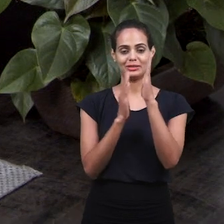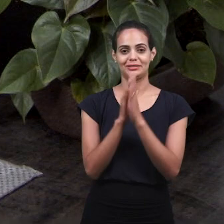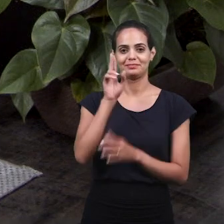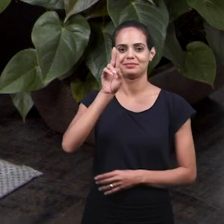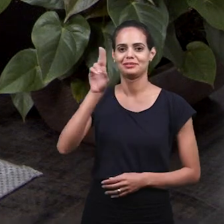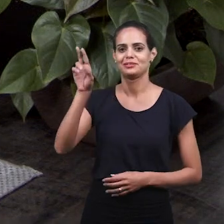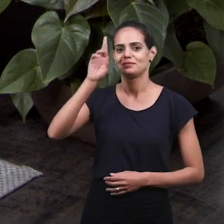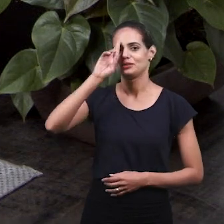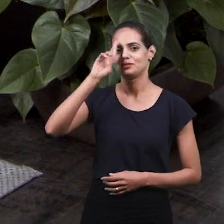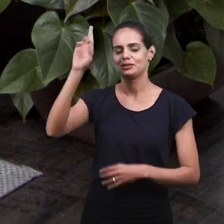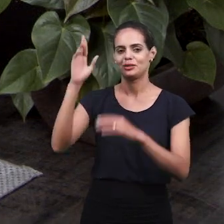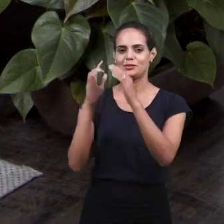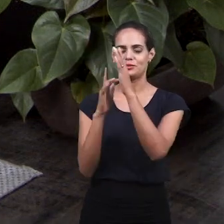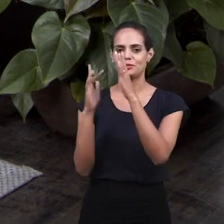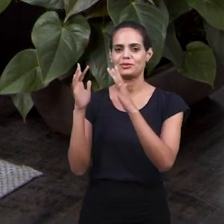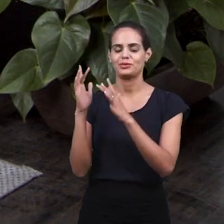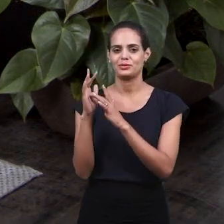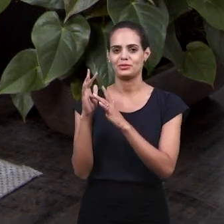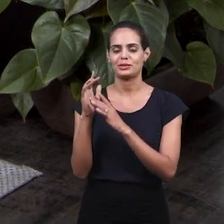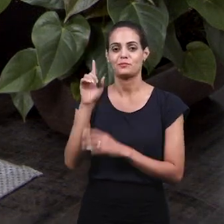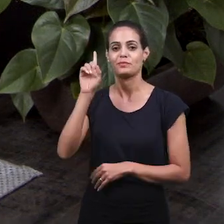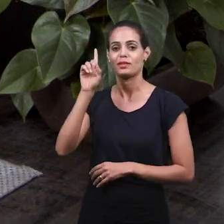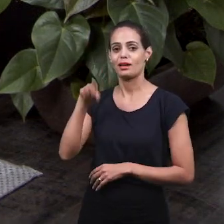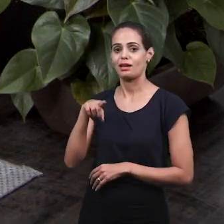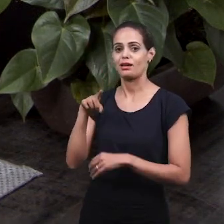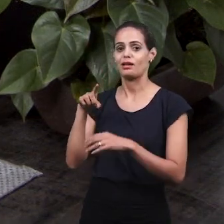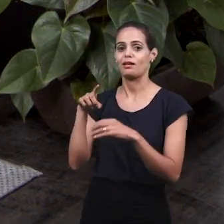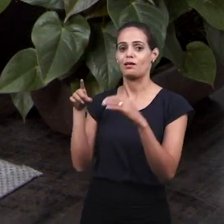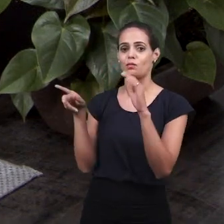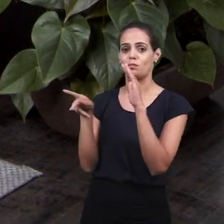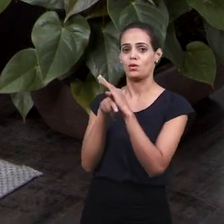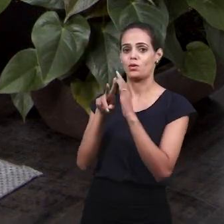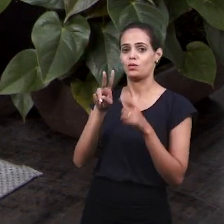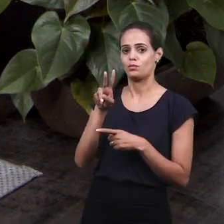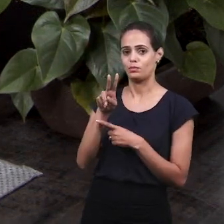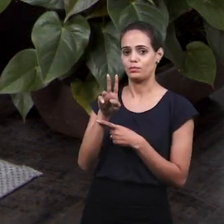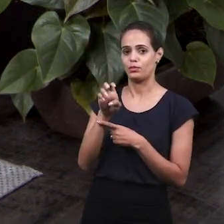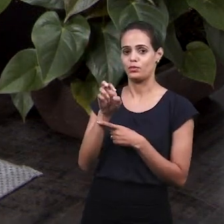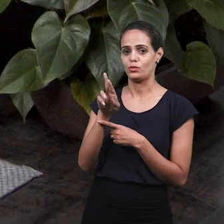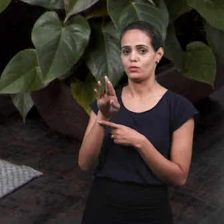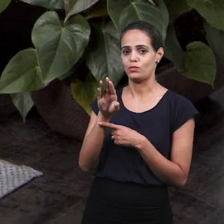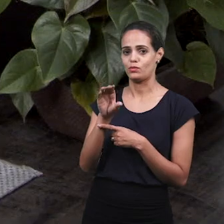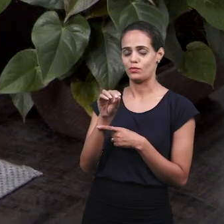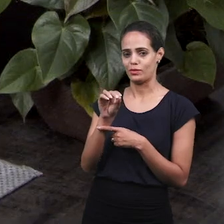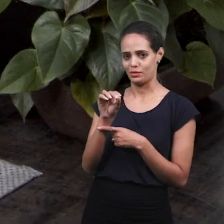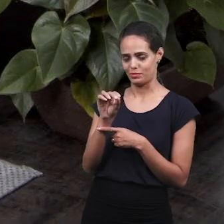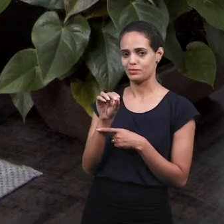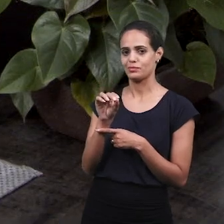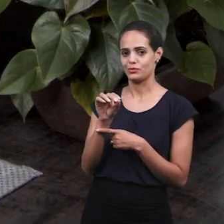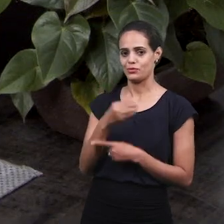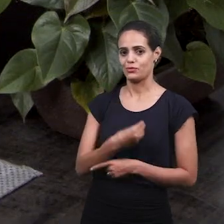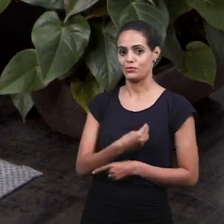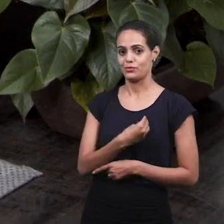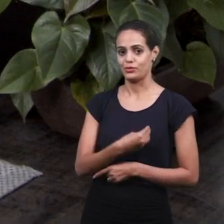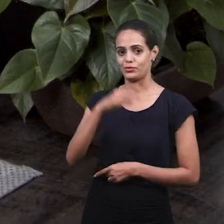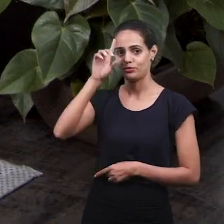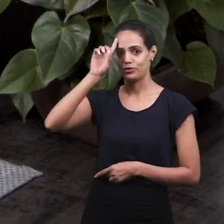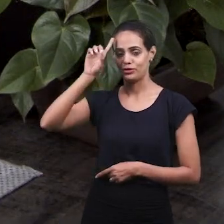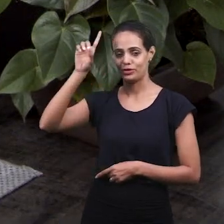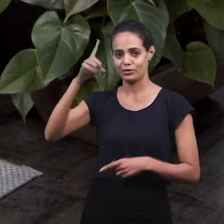Loué soit le nom du Seigneur. Jésus est le Verbe vivant de Dieu. Ne laissez pas d'envoyer votre